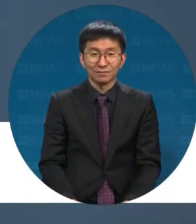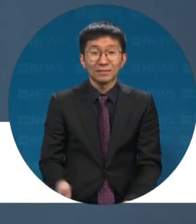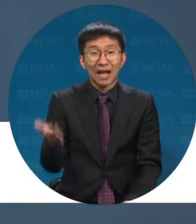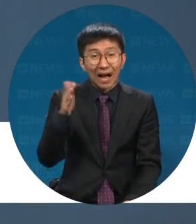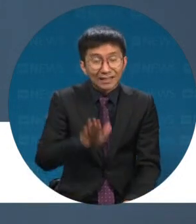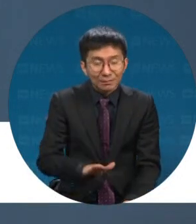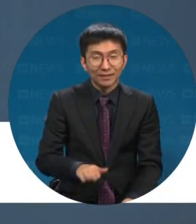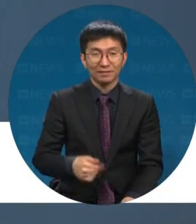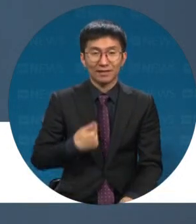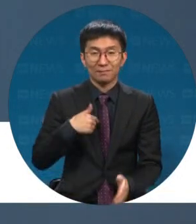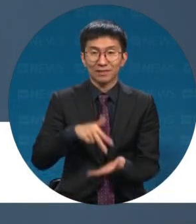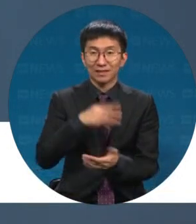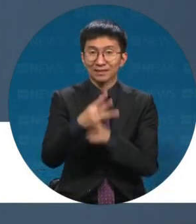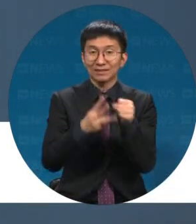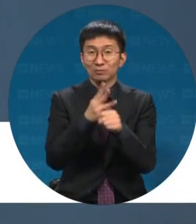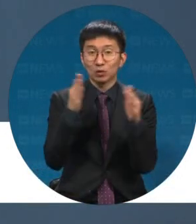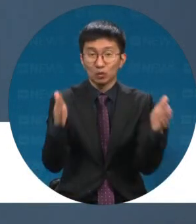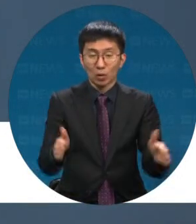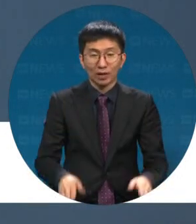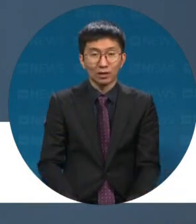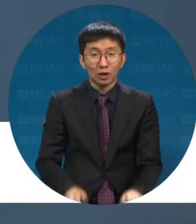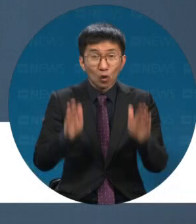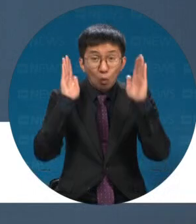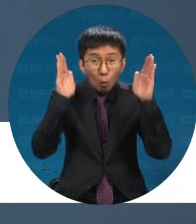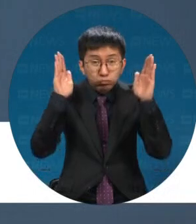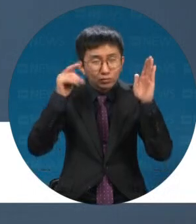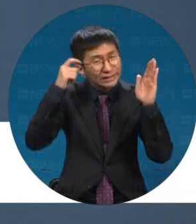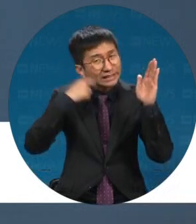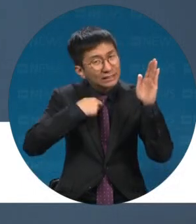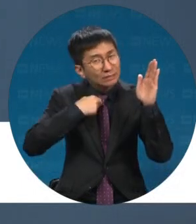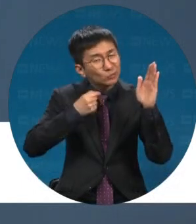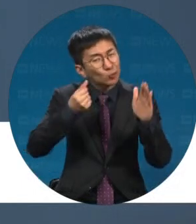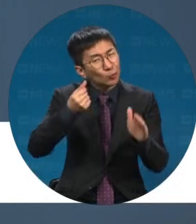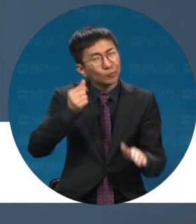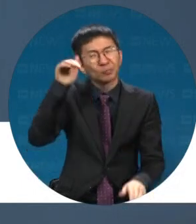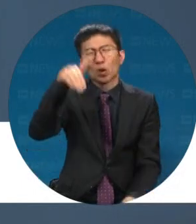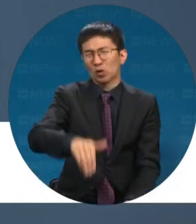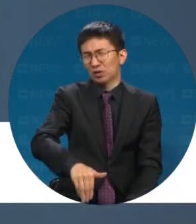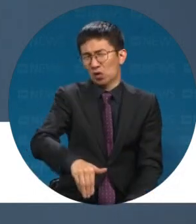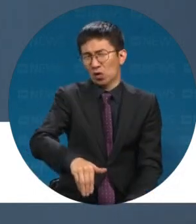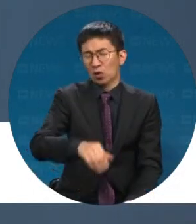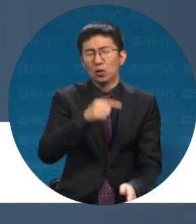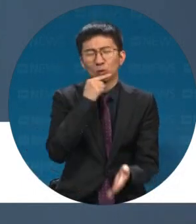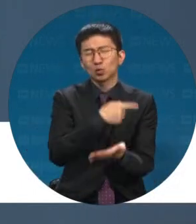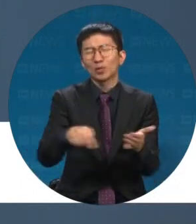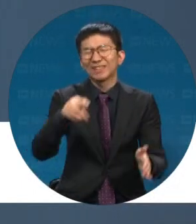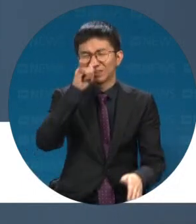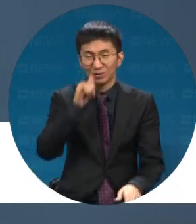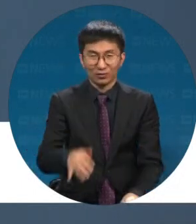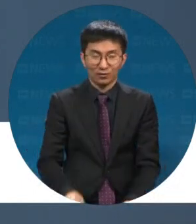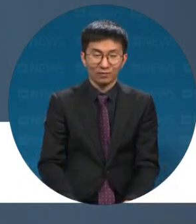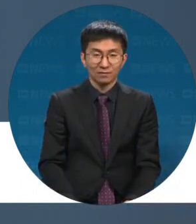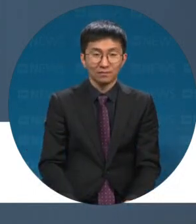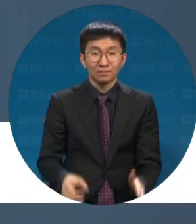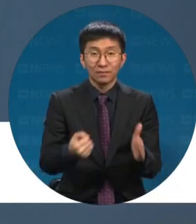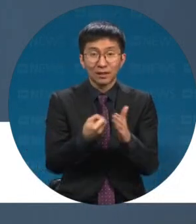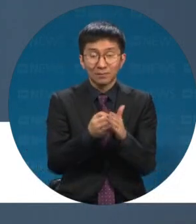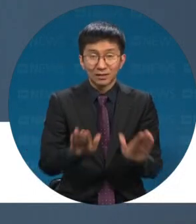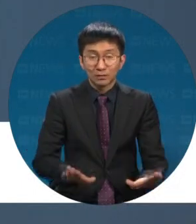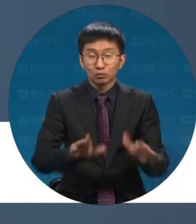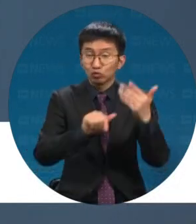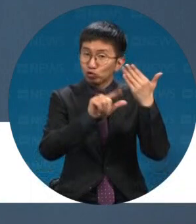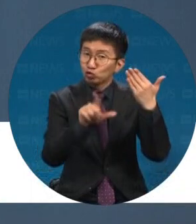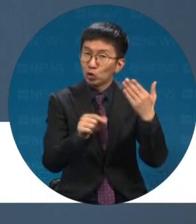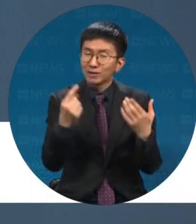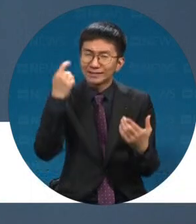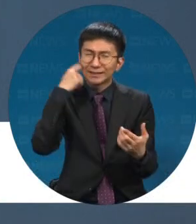이야기를 하자면 3년 동안에 상당히 학업 부분에 있어서 많이 결손 부분도 있었기 때문에 실질적으로 9월 달과 매우